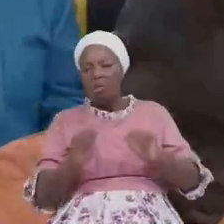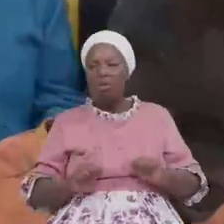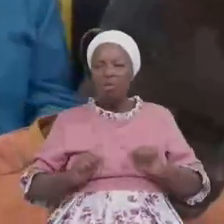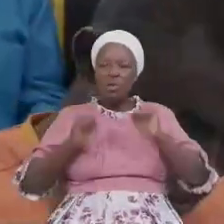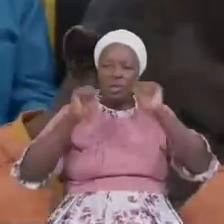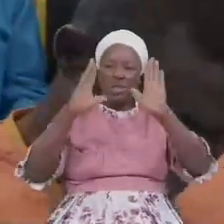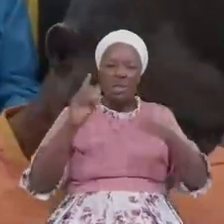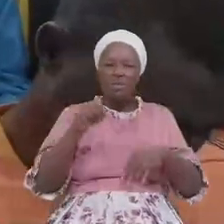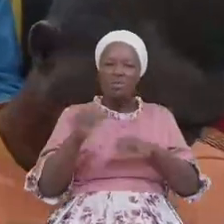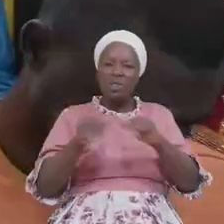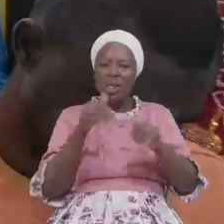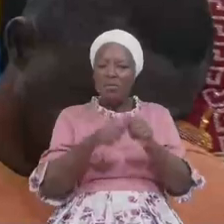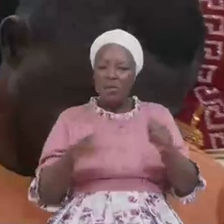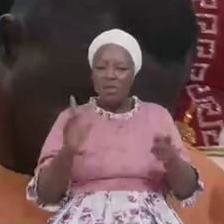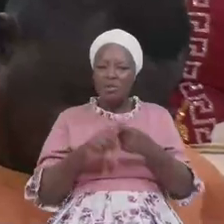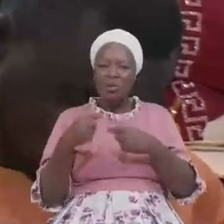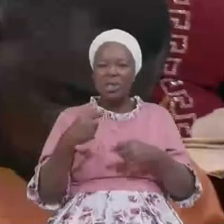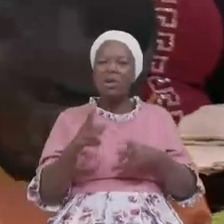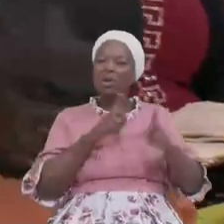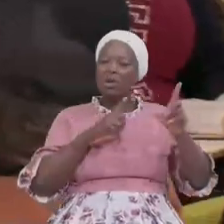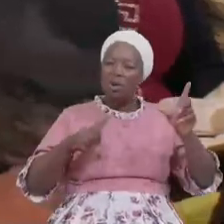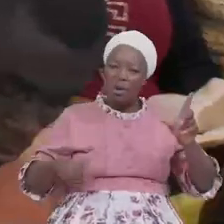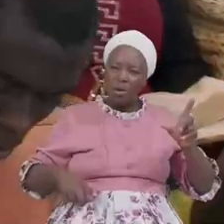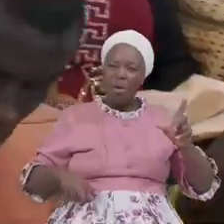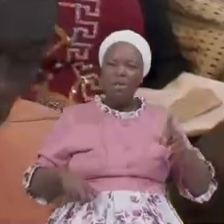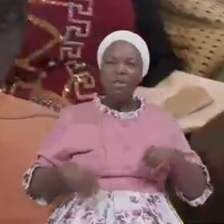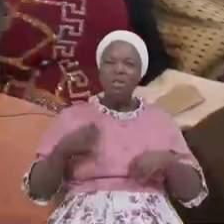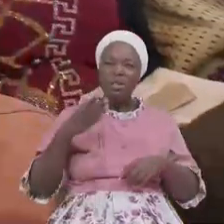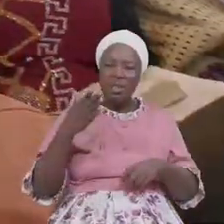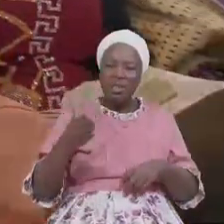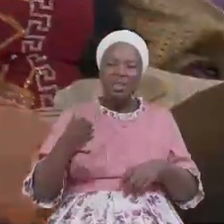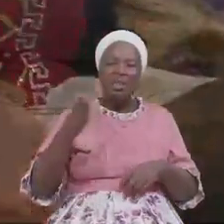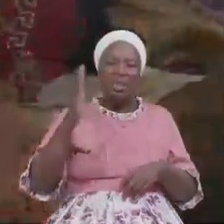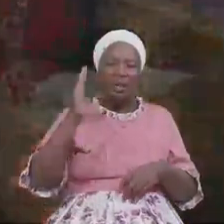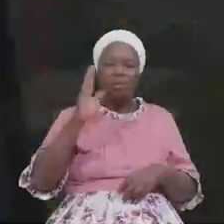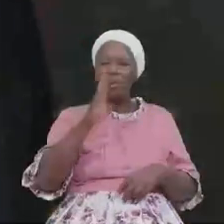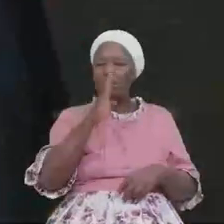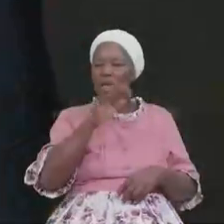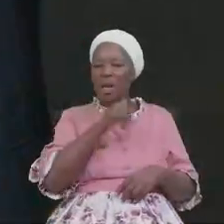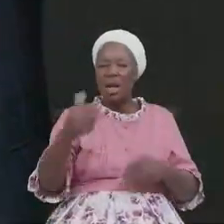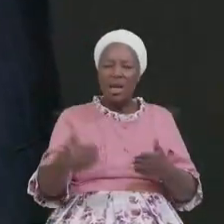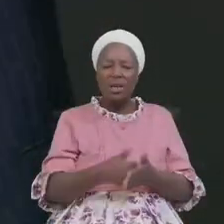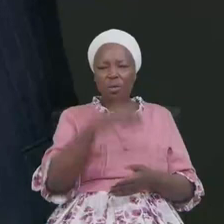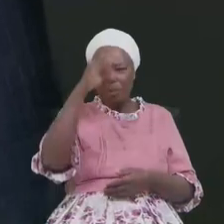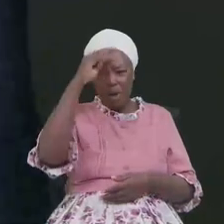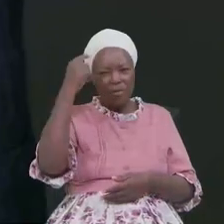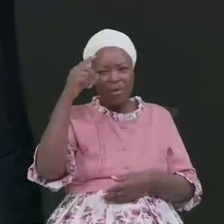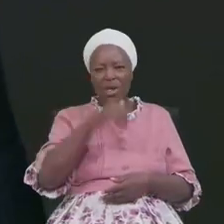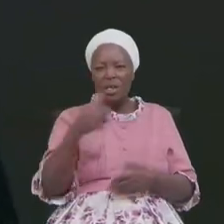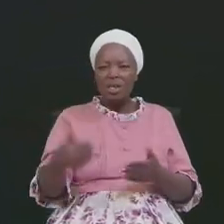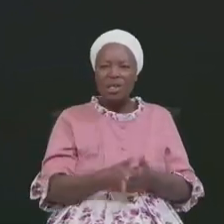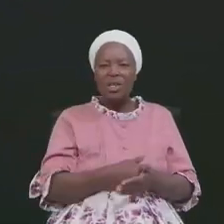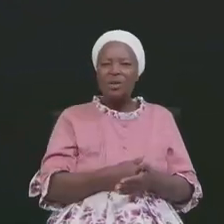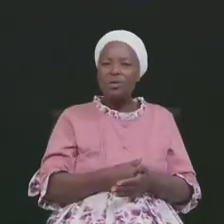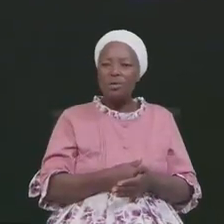tout fait. Et pour dire Seigneur, il y aura un nouvel homme pour un nouveau ministère, pour un nouveau